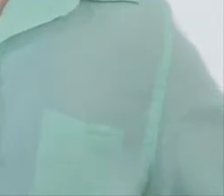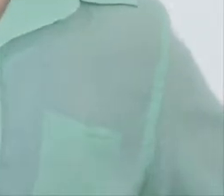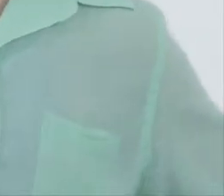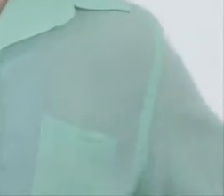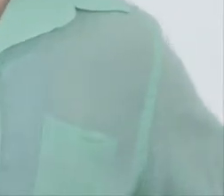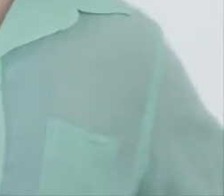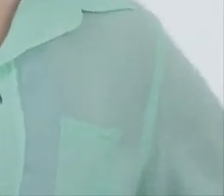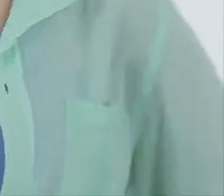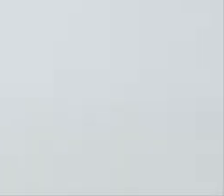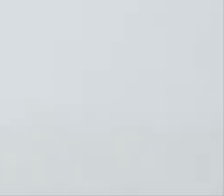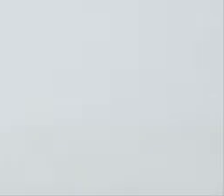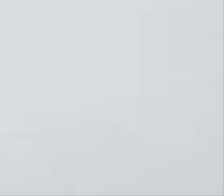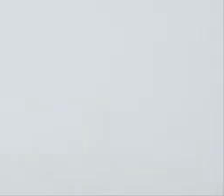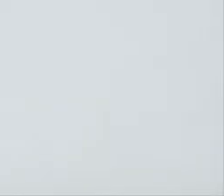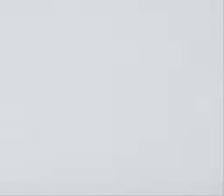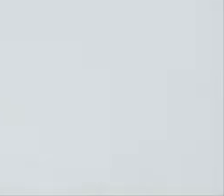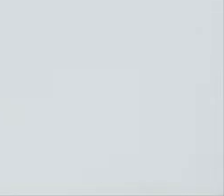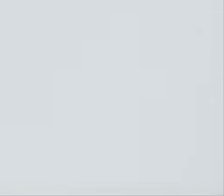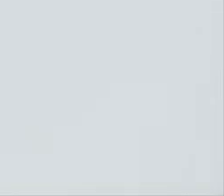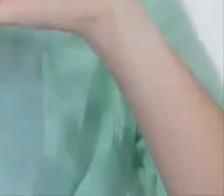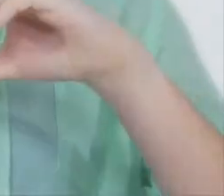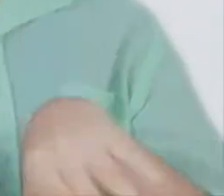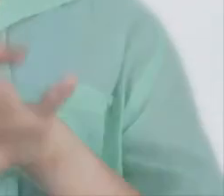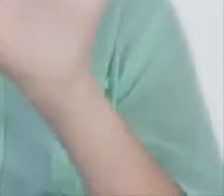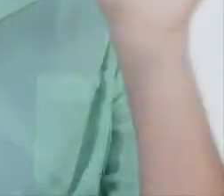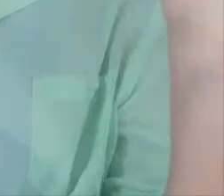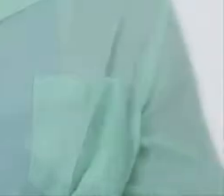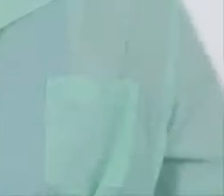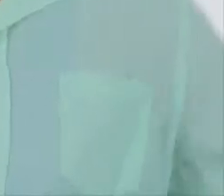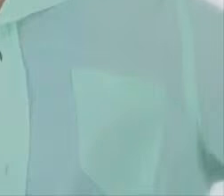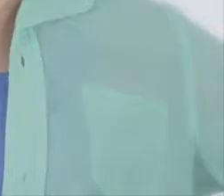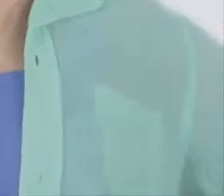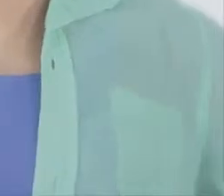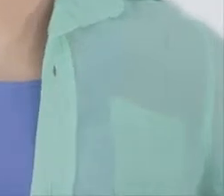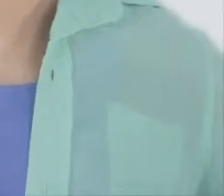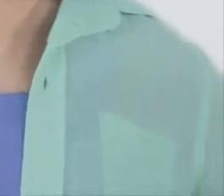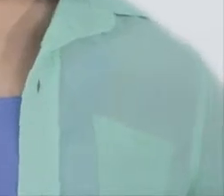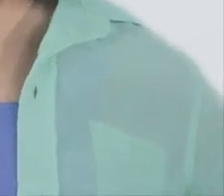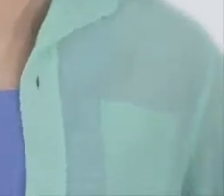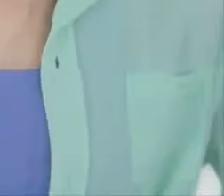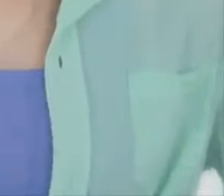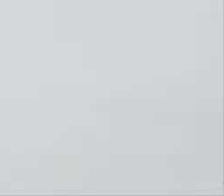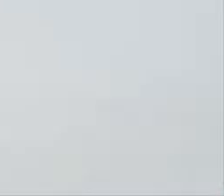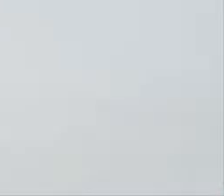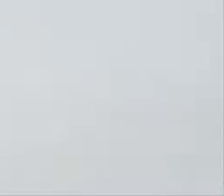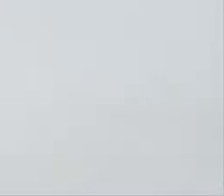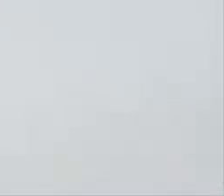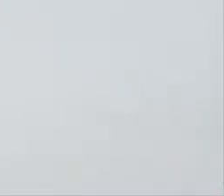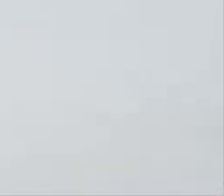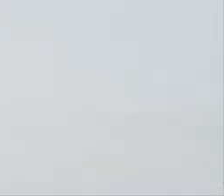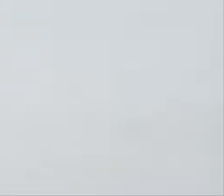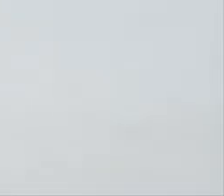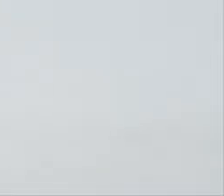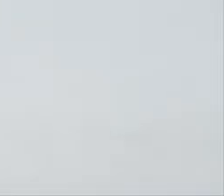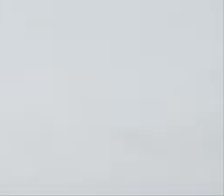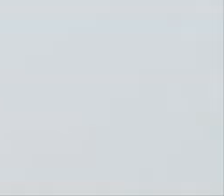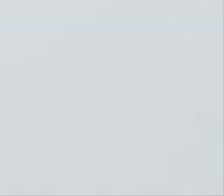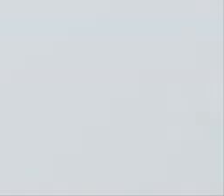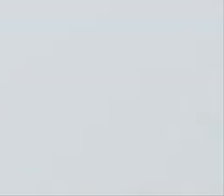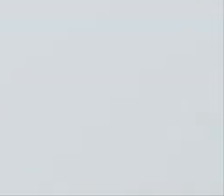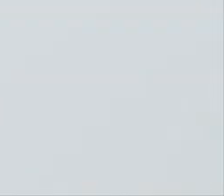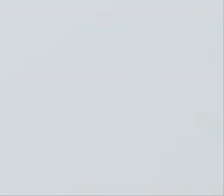Bencana cinta, cinta bersemi saat pandemi. Oh, oh, masker dan